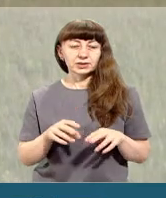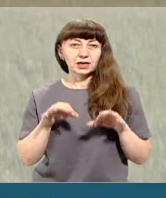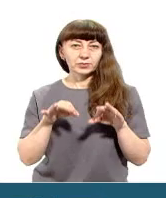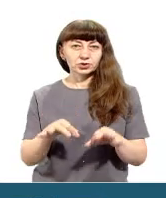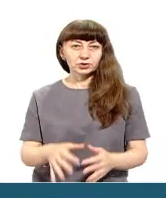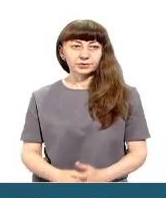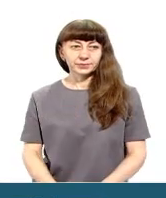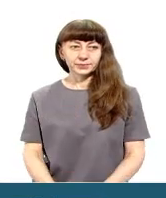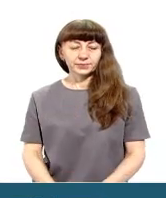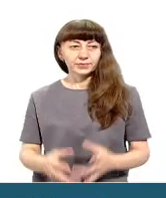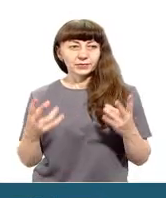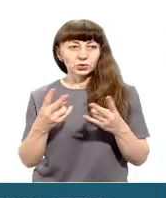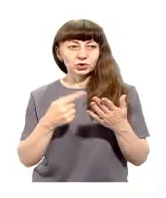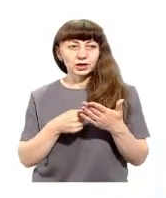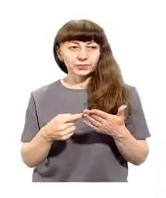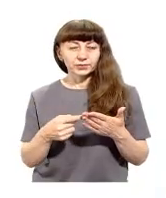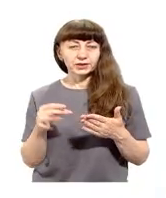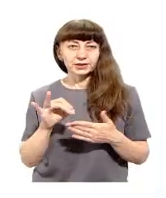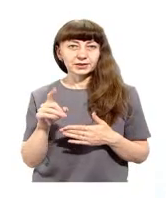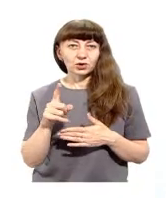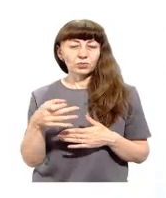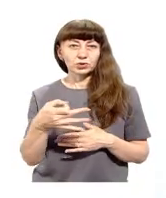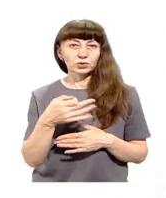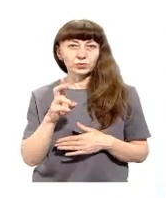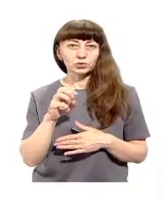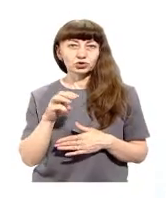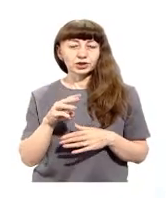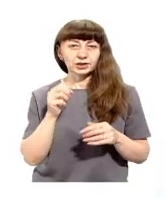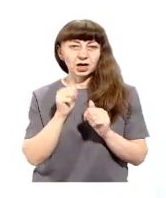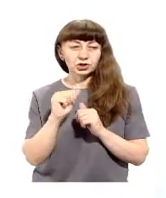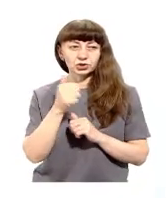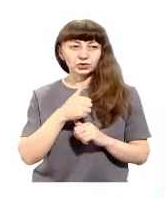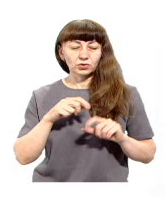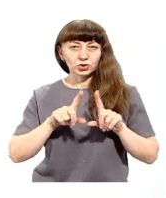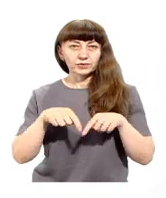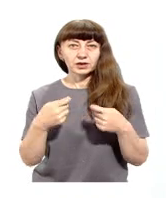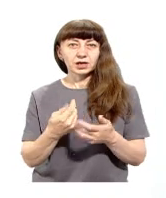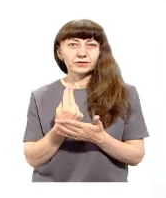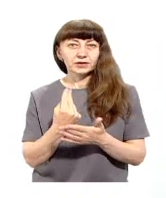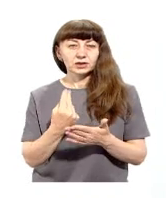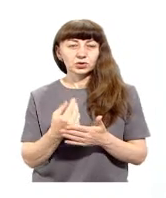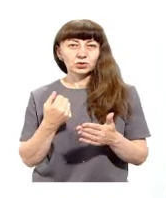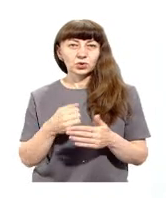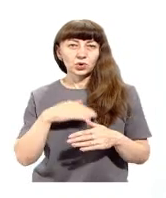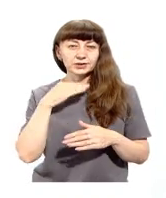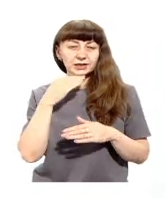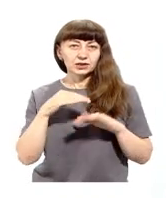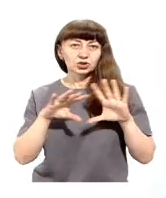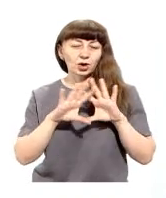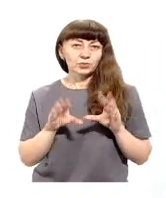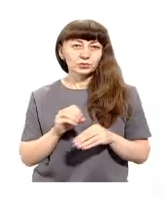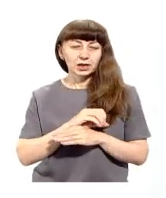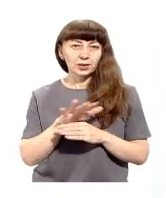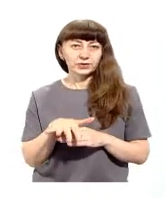автомашины. Необходимо отметить, что из областного бюджета ежегодно выделяются финансовые средства в достаточном объеме для